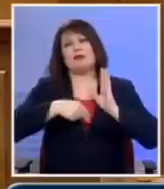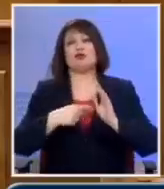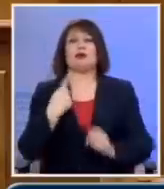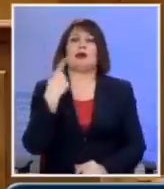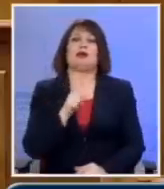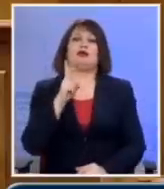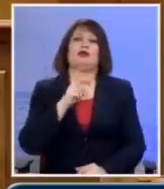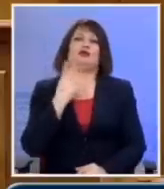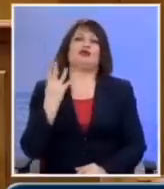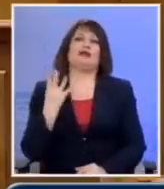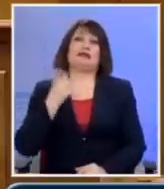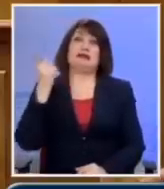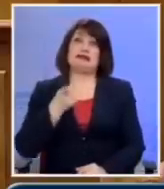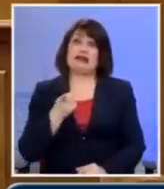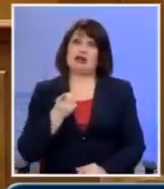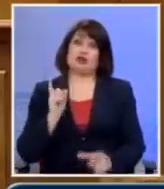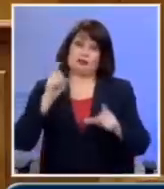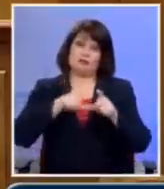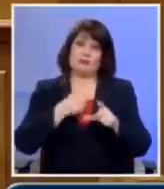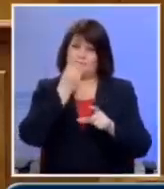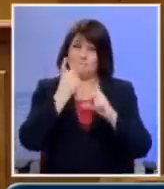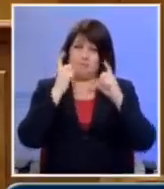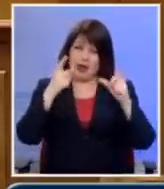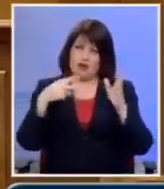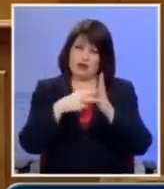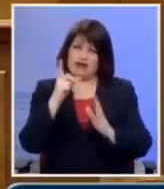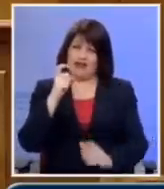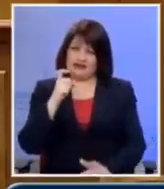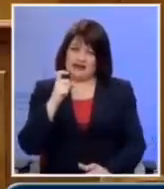124 περίπου της 100 όταν μπήκαμε το Μάιο του 10,